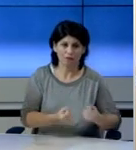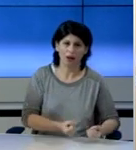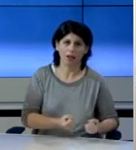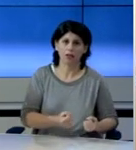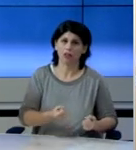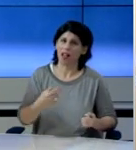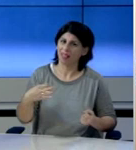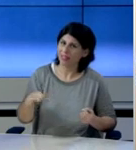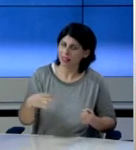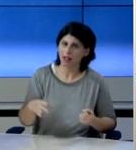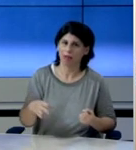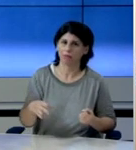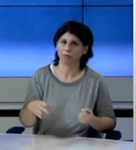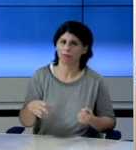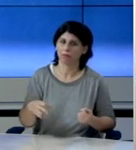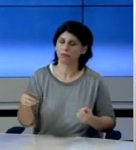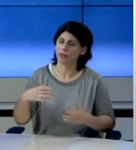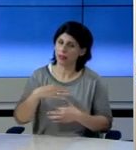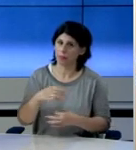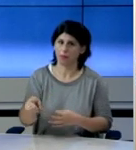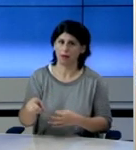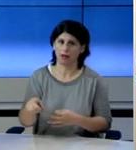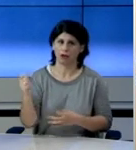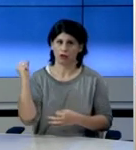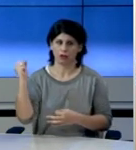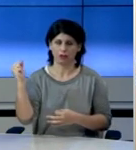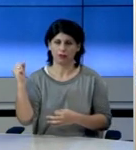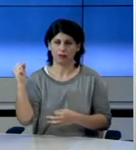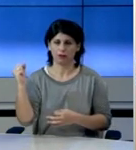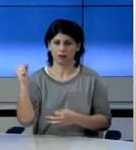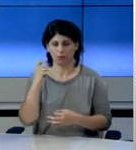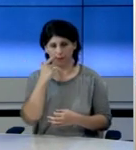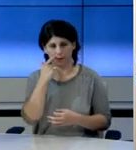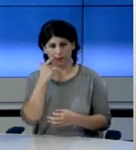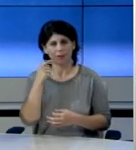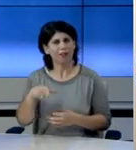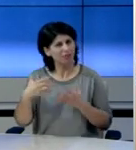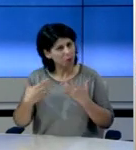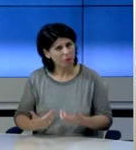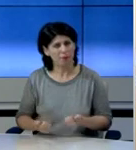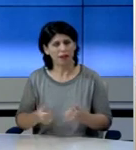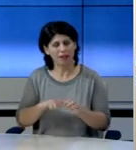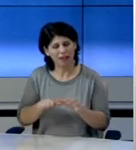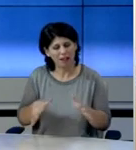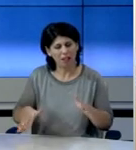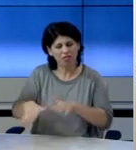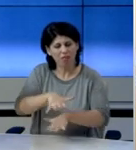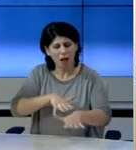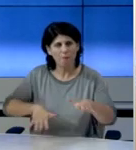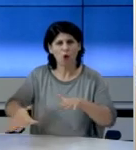των αδυνάμων και εκ μέρους των ισχυρών και εκ μέρους της κατεστημένης στη χώρα μας διαπλοκής πολιτικής και οικονομικής